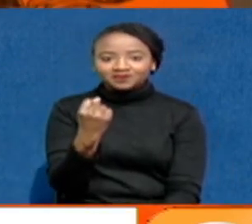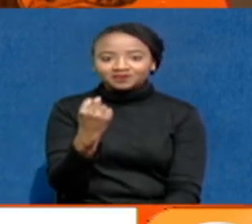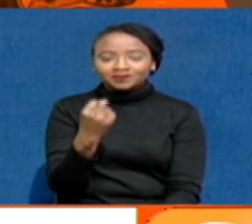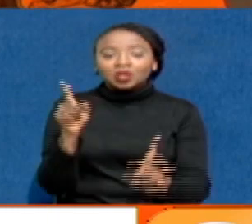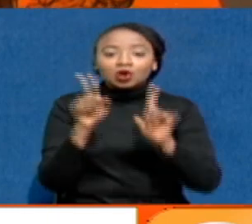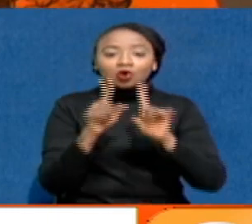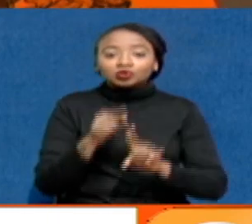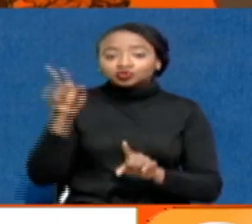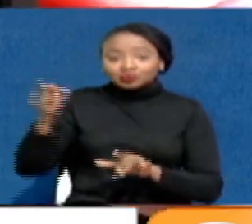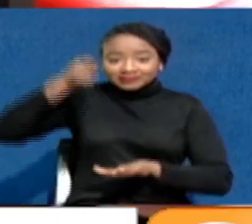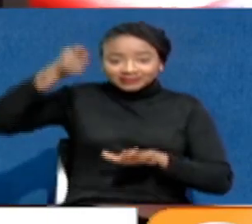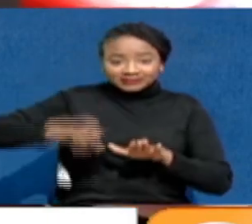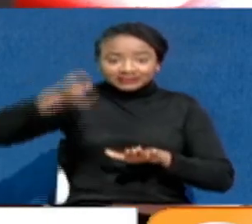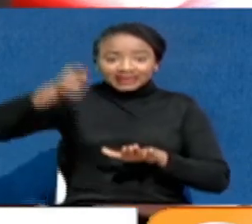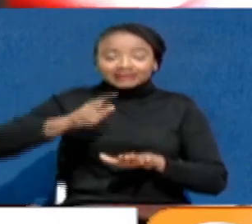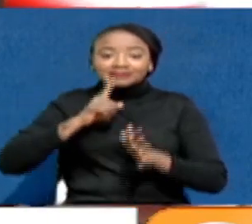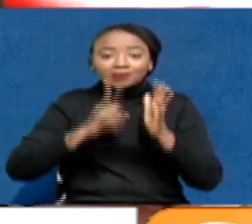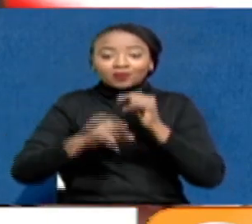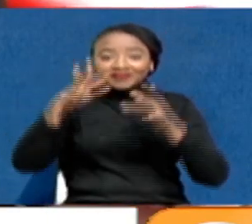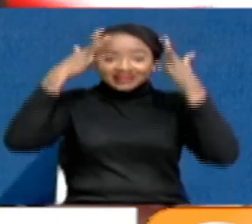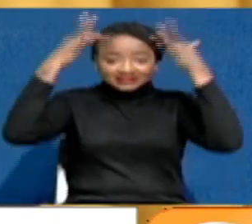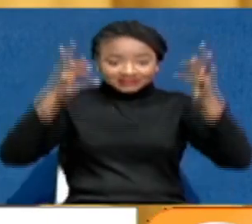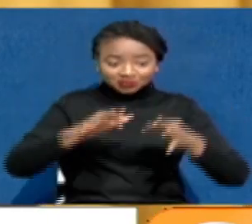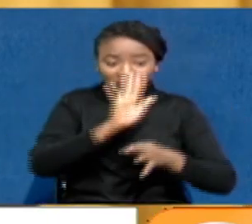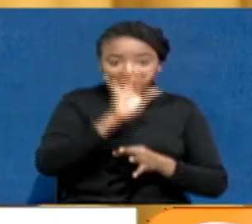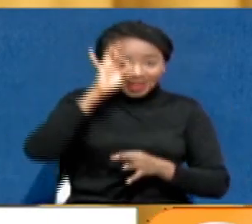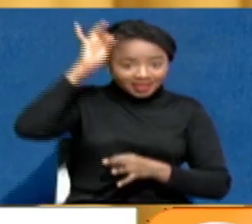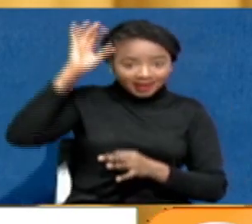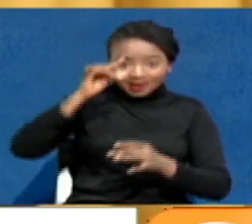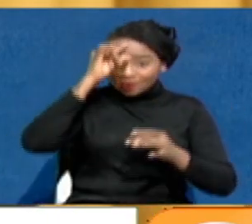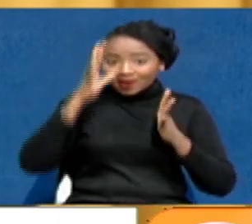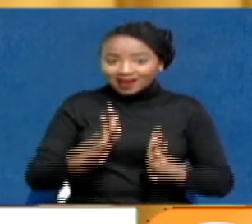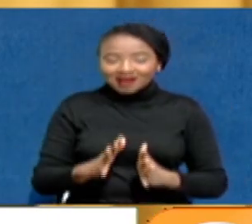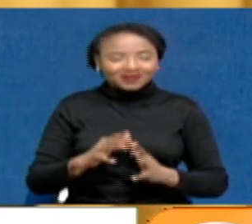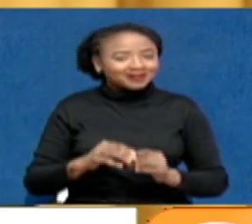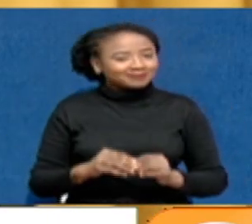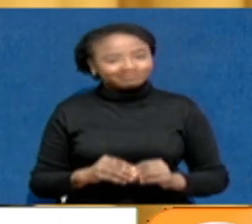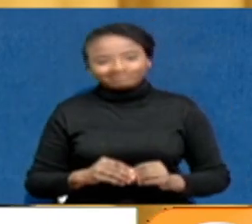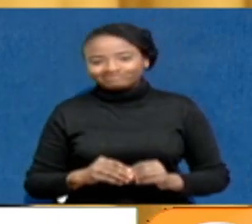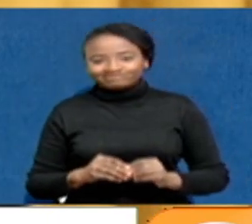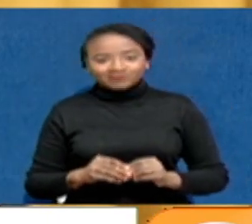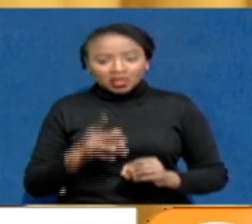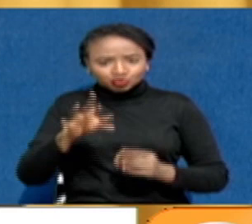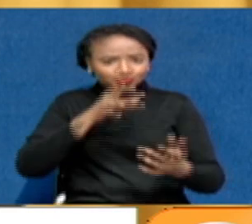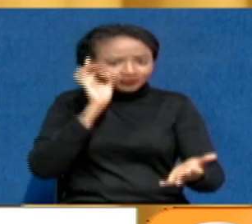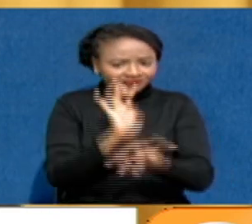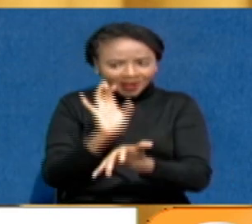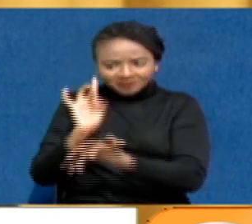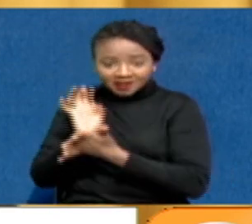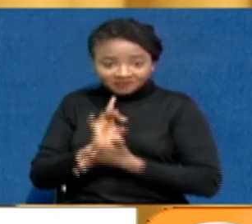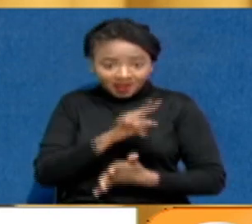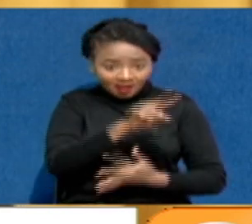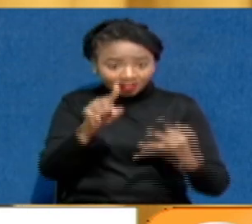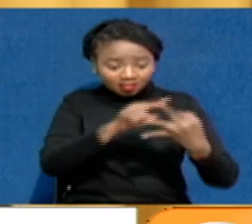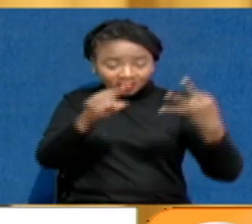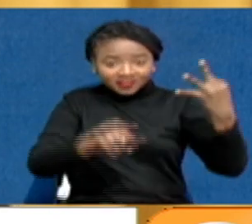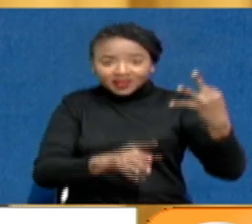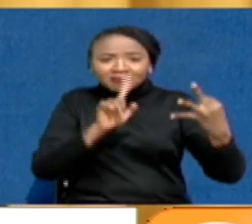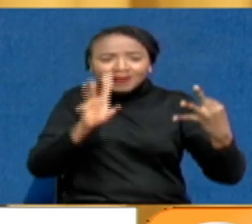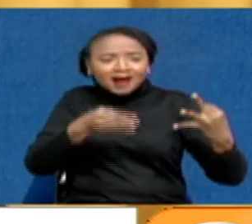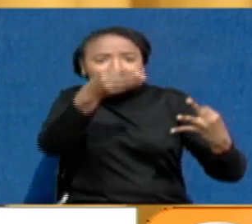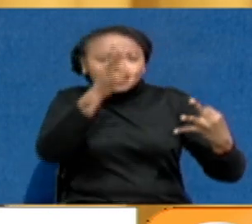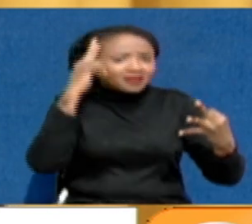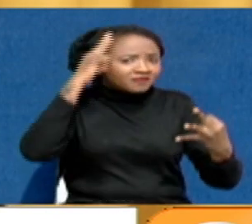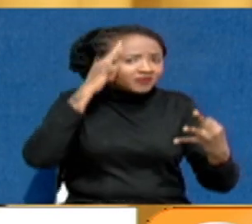Jaji Wasilwa aidha akisema uamuzi wa Gavana wa Nyandarua Francis Kimemia kuwafuta kazi watatu hao bila sababu